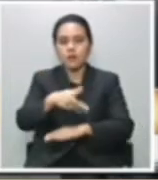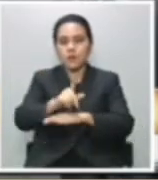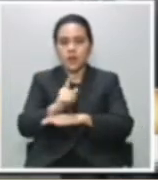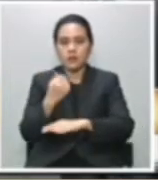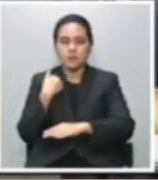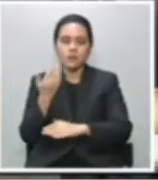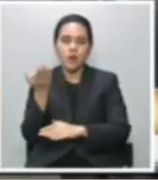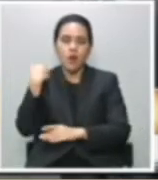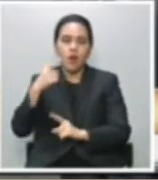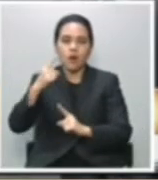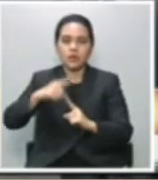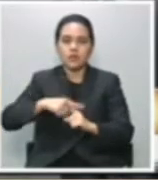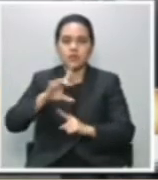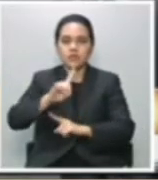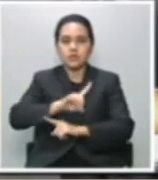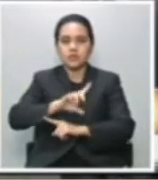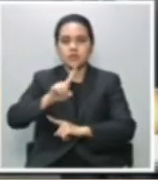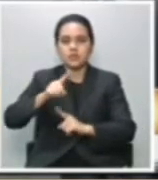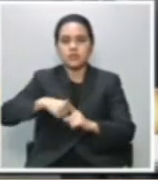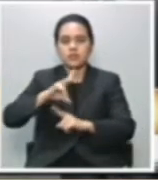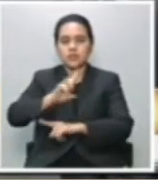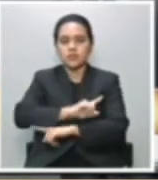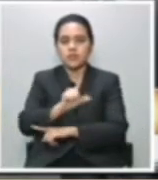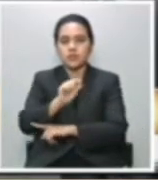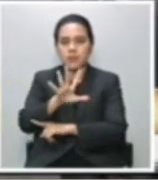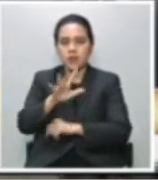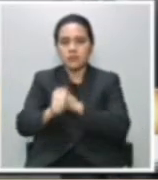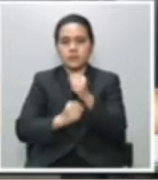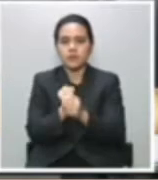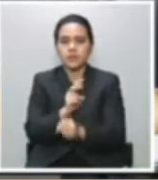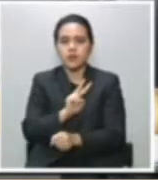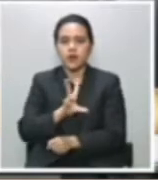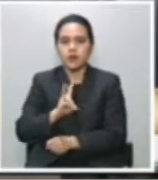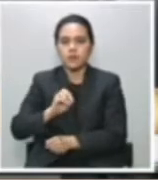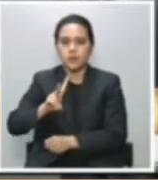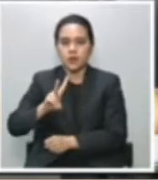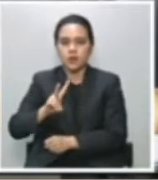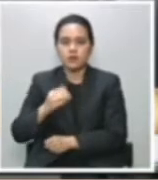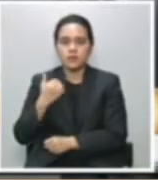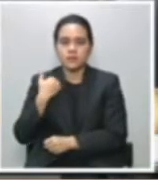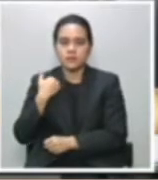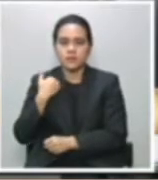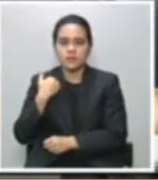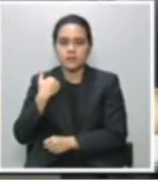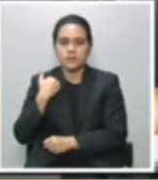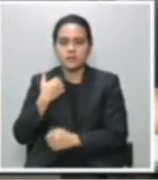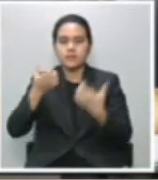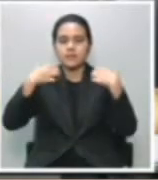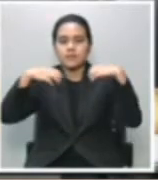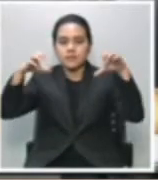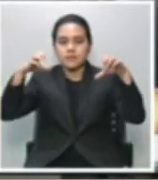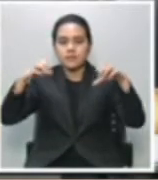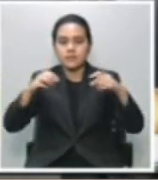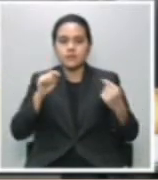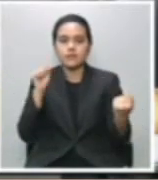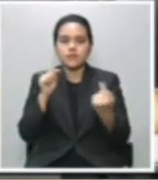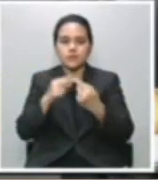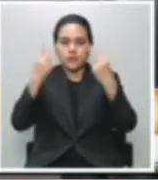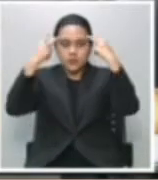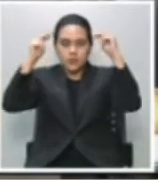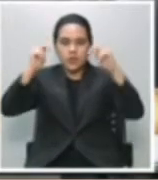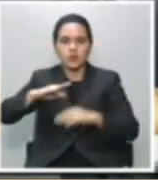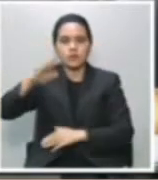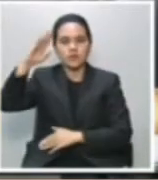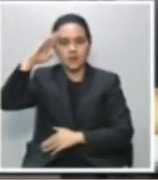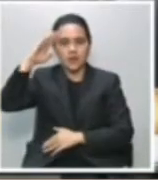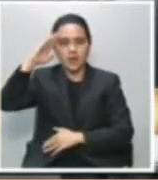ที่25กรกฎาคม2562ท่านรัฐบาลชุดนี้นำโดยพลเอกประยุทธ์จันทร์โ